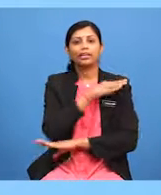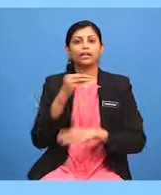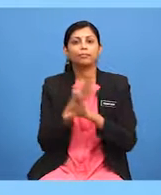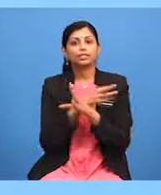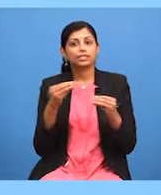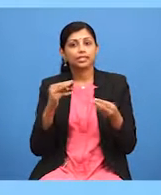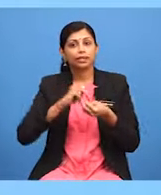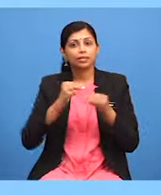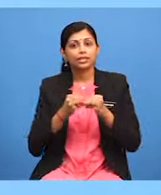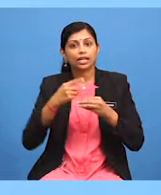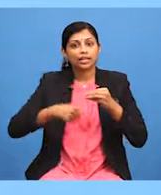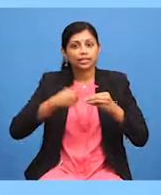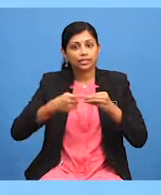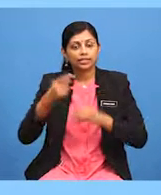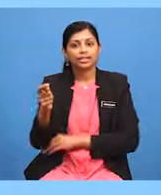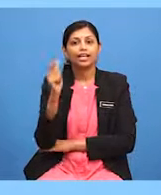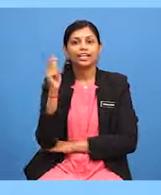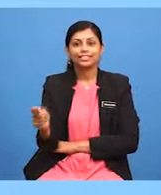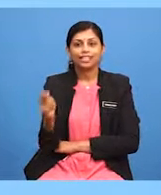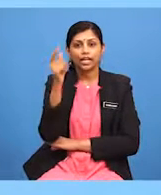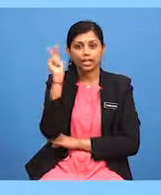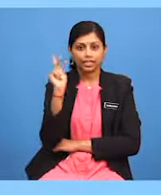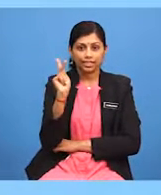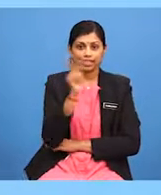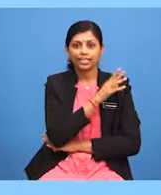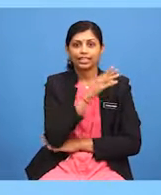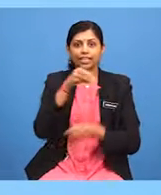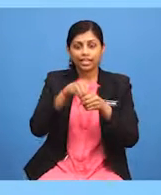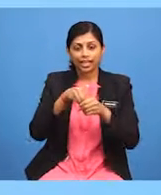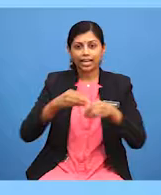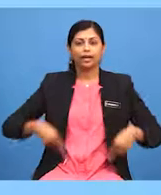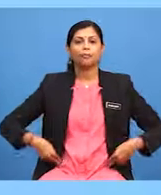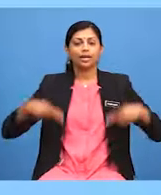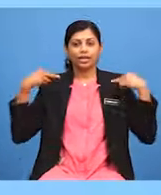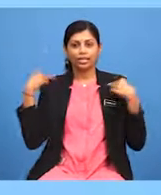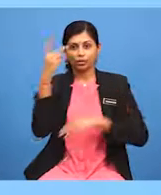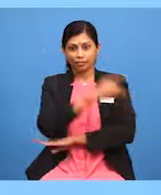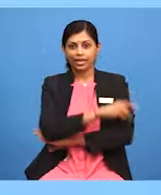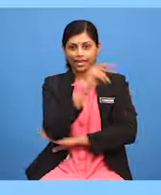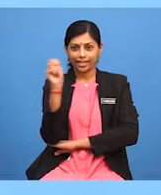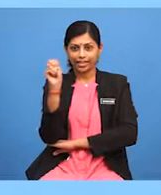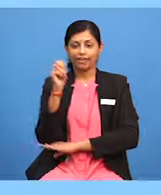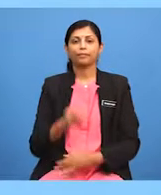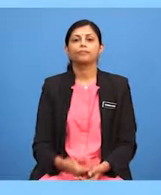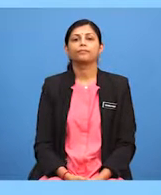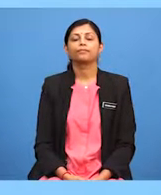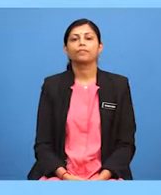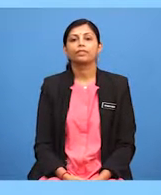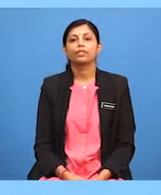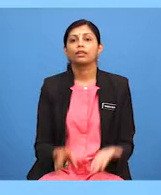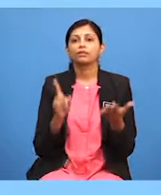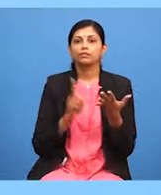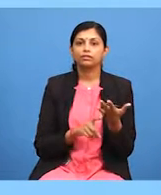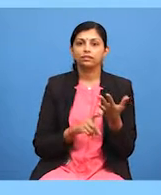dan menyelesaikan masalah berkaitan tenaga kinetik dalam kehidupan harian.